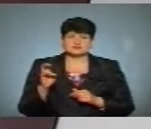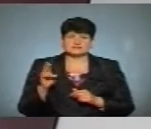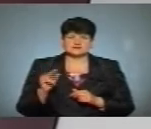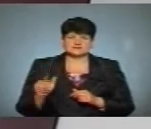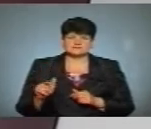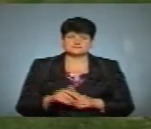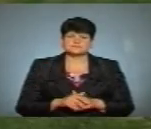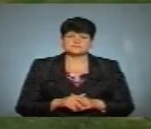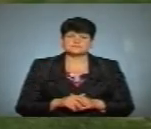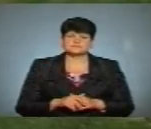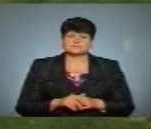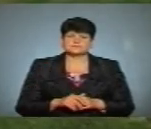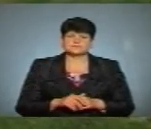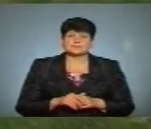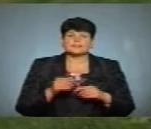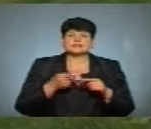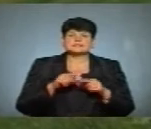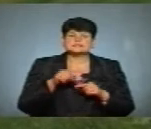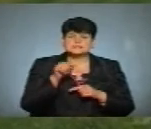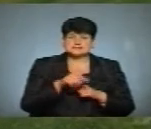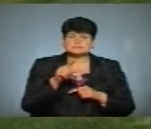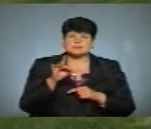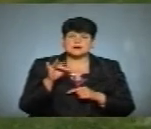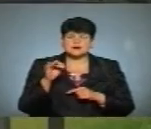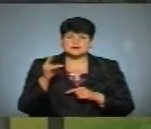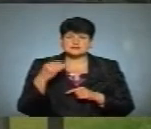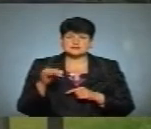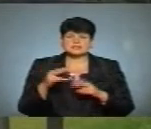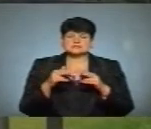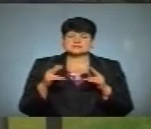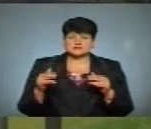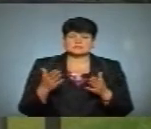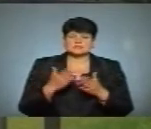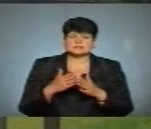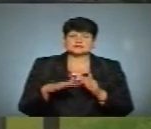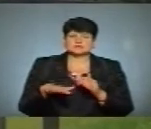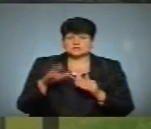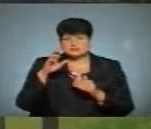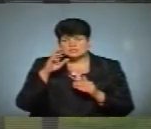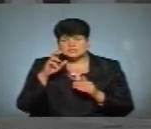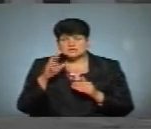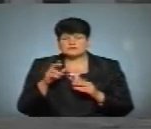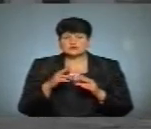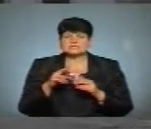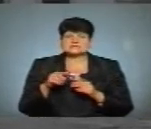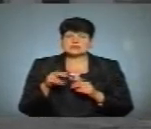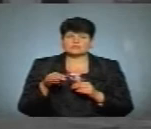Суспільного. Це Збаразький замок, який знаходиться на території Державного історико-архітектурного заповідника.